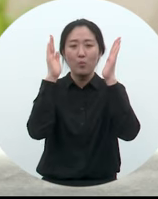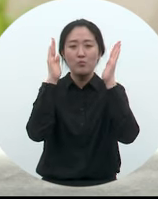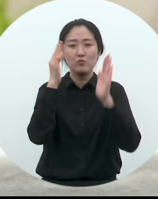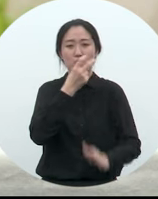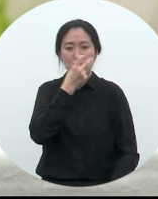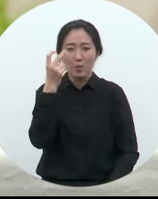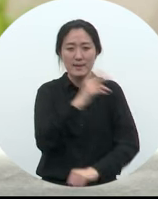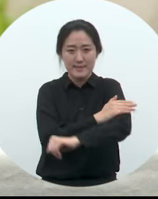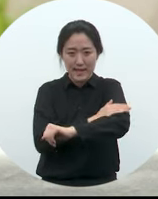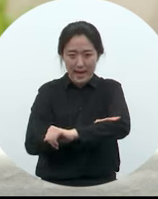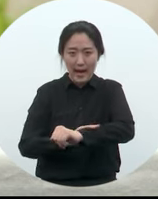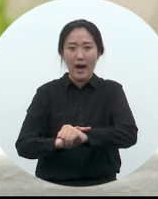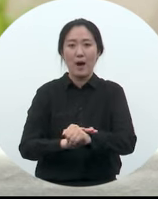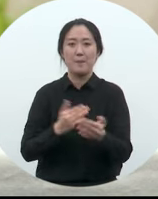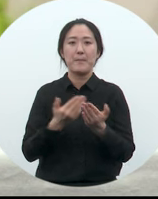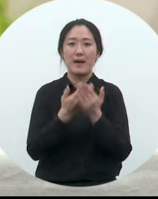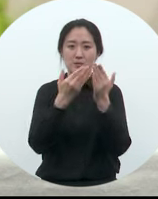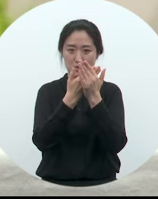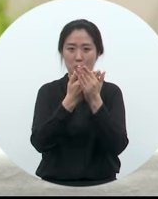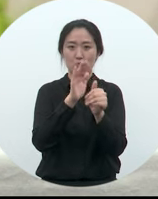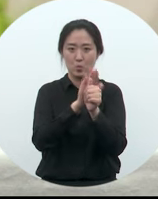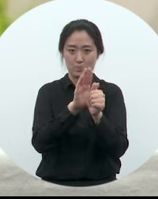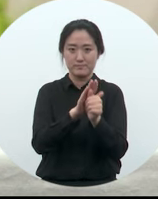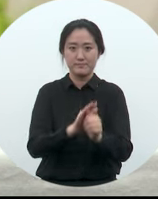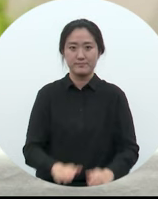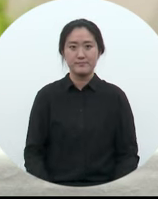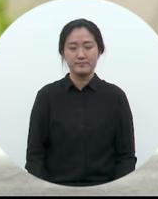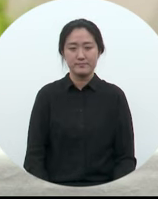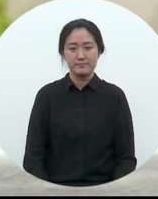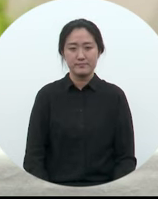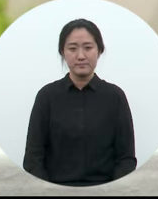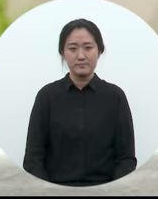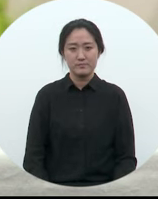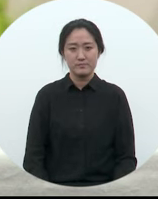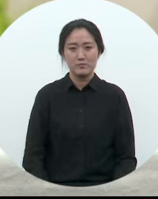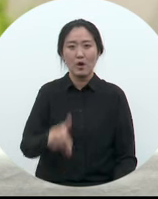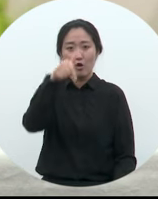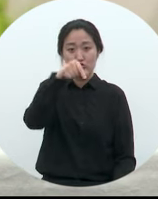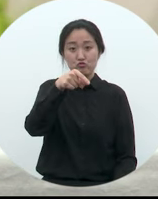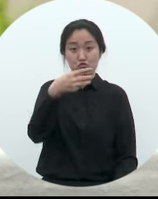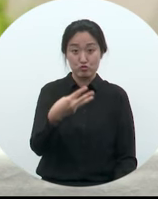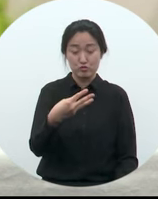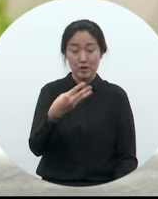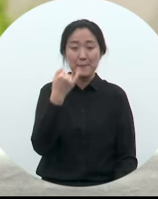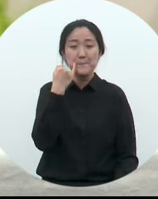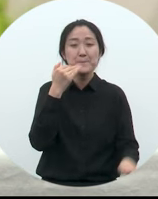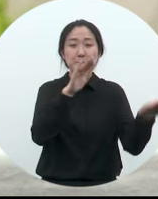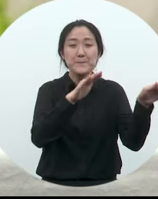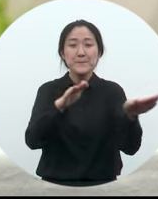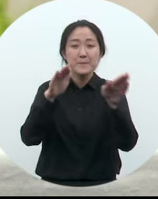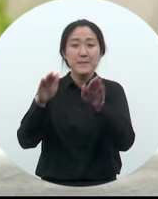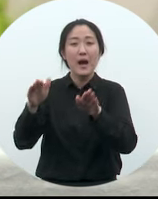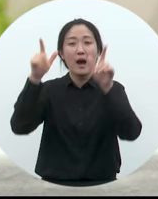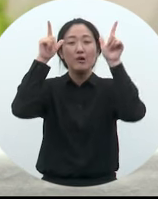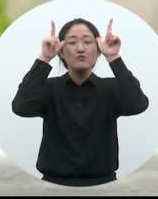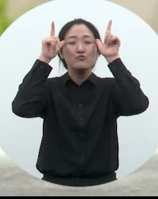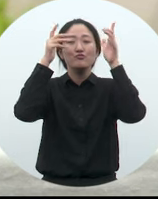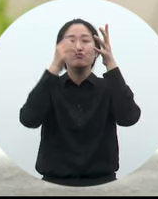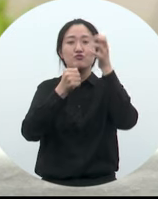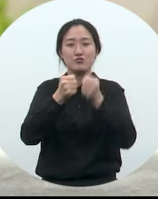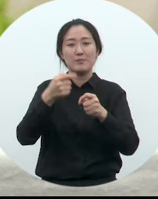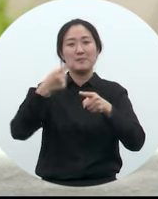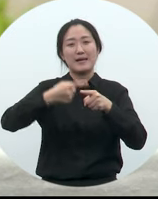학습 능력 이런 것을 증진시켜주는 데도 도움이 많이 되죠. 굴은 흔히들 바다의